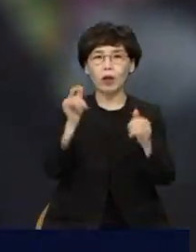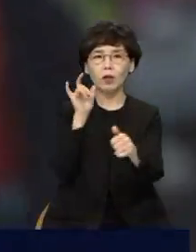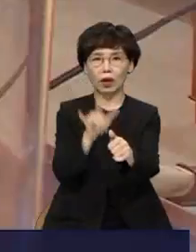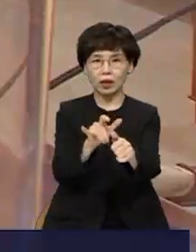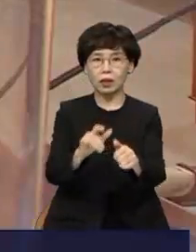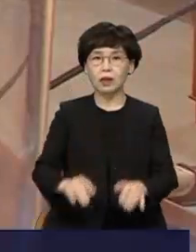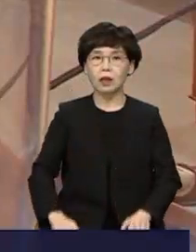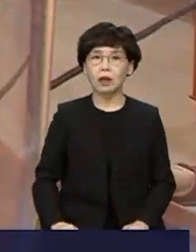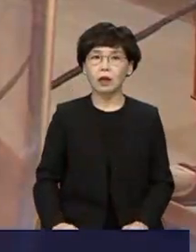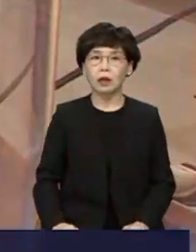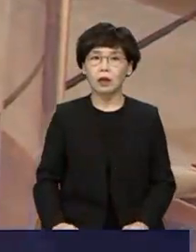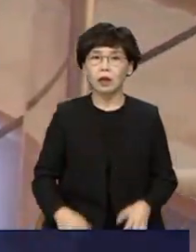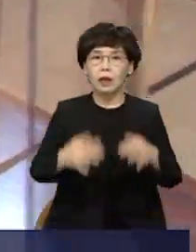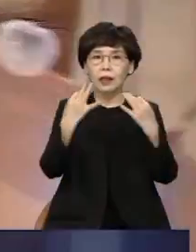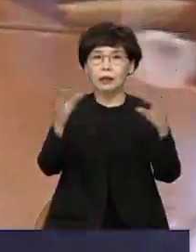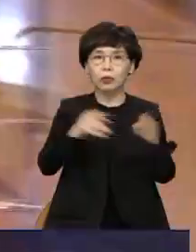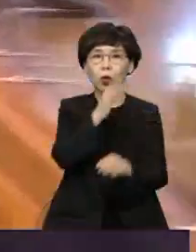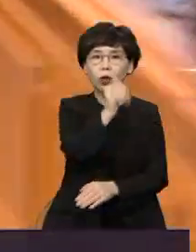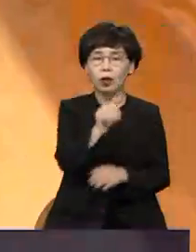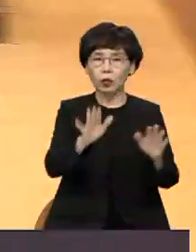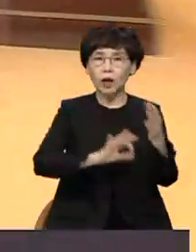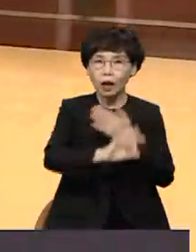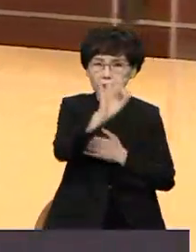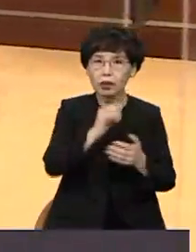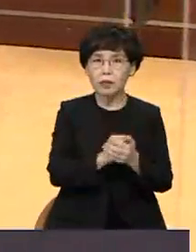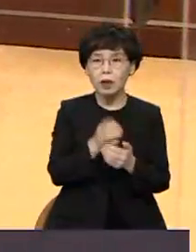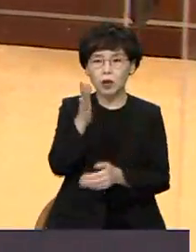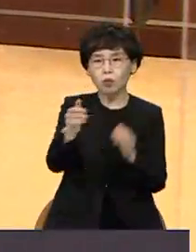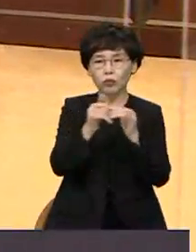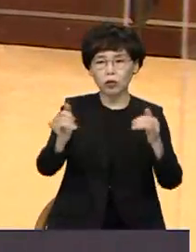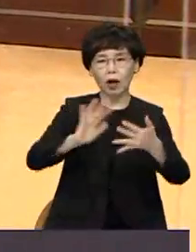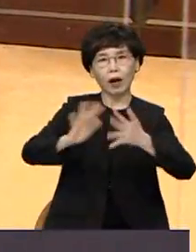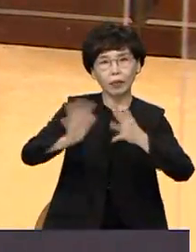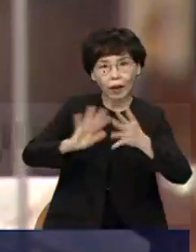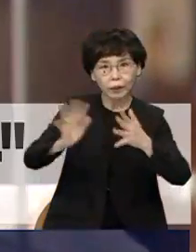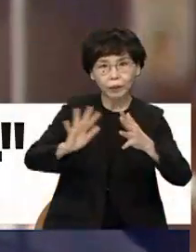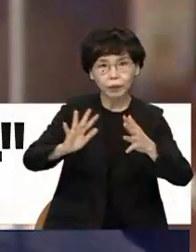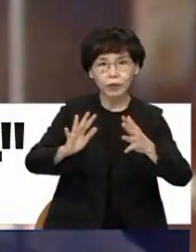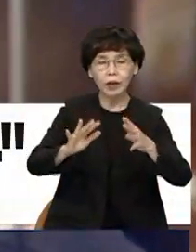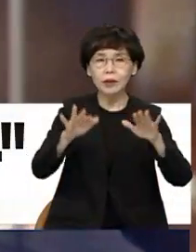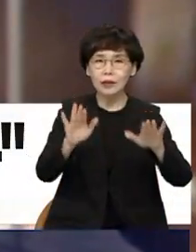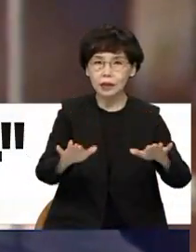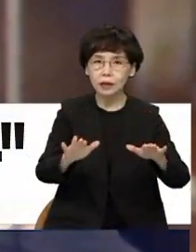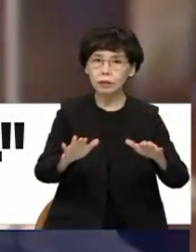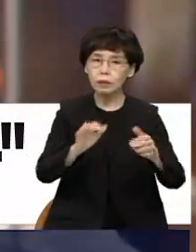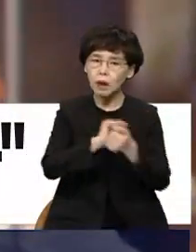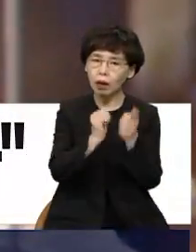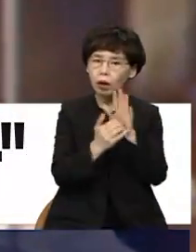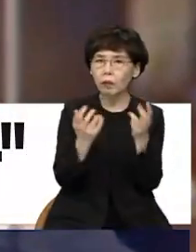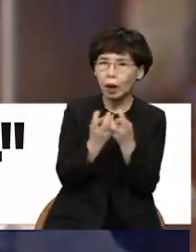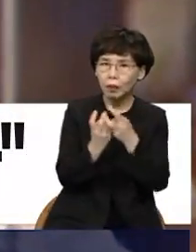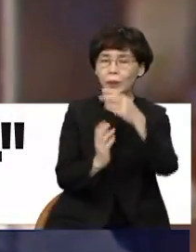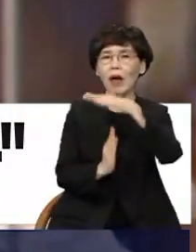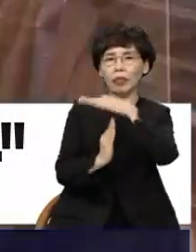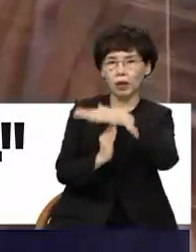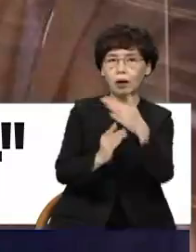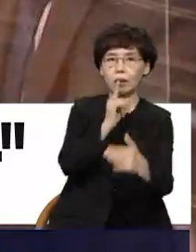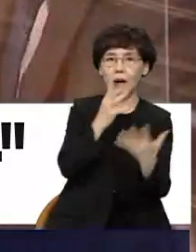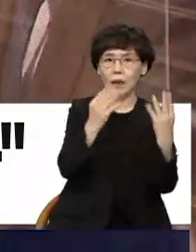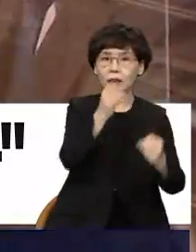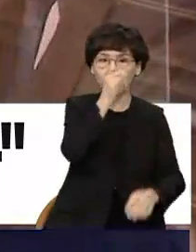나왔습니다. 김부겸 총리는 오늘 오전 방역 전문가 간담회 자리에서 현재 방역 방식이 한계라는 지적이